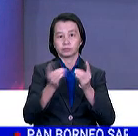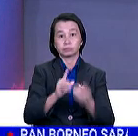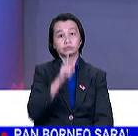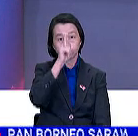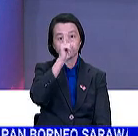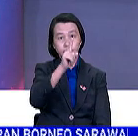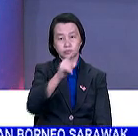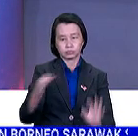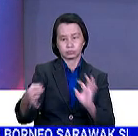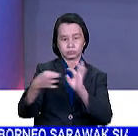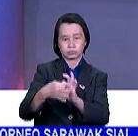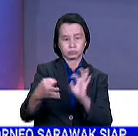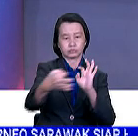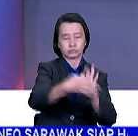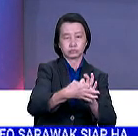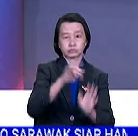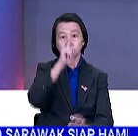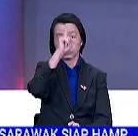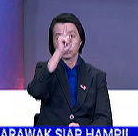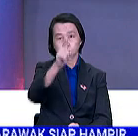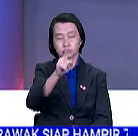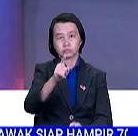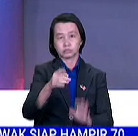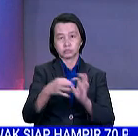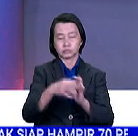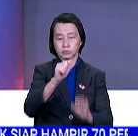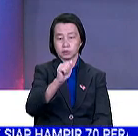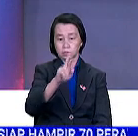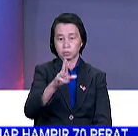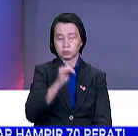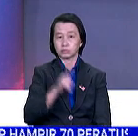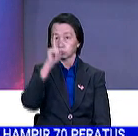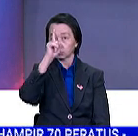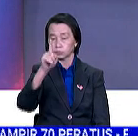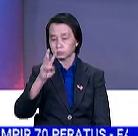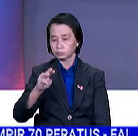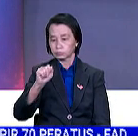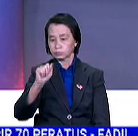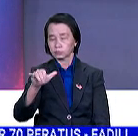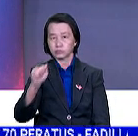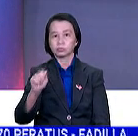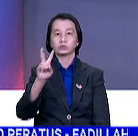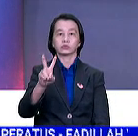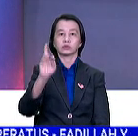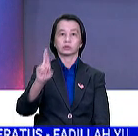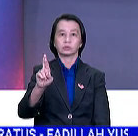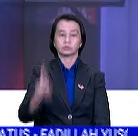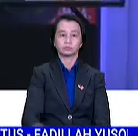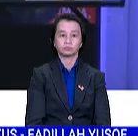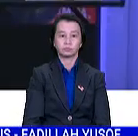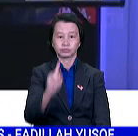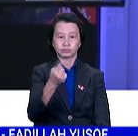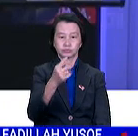reality gabungan iaitu reality terimbuh AR dan reality maya VR.